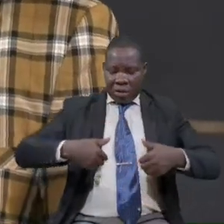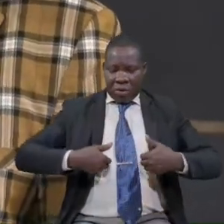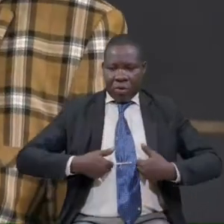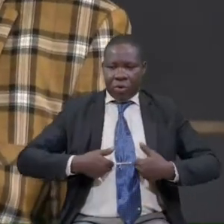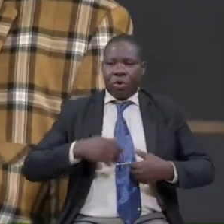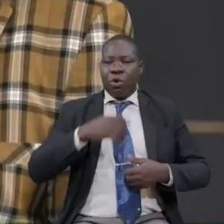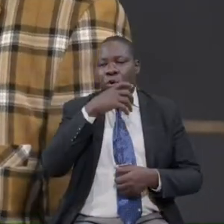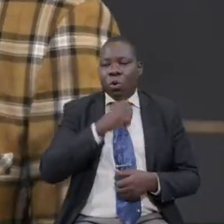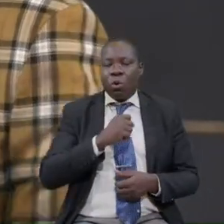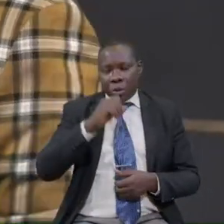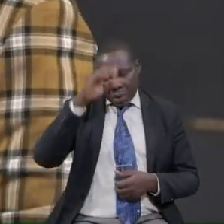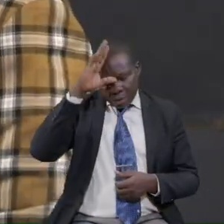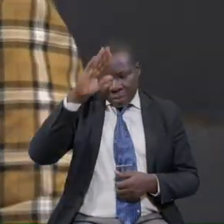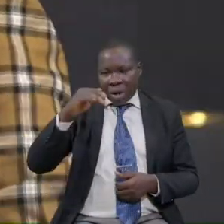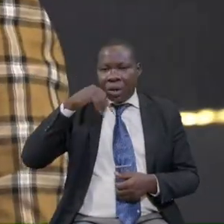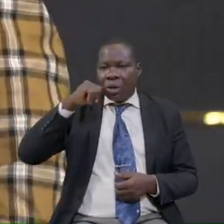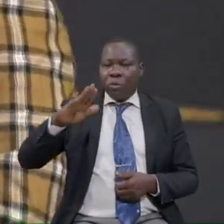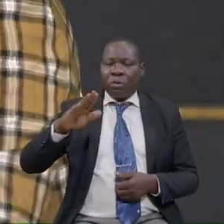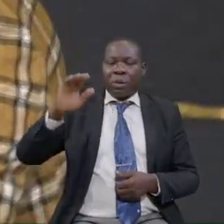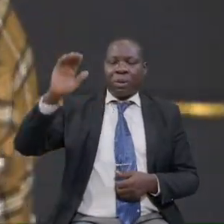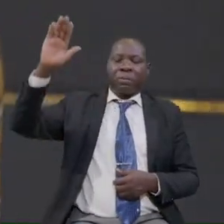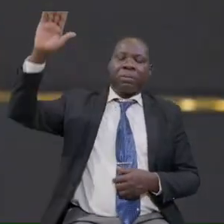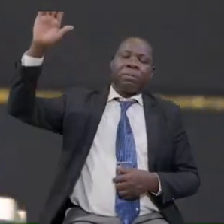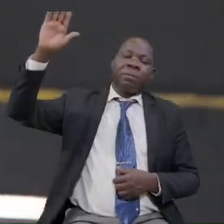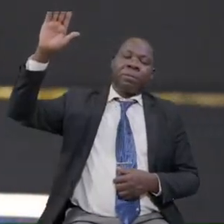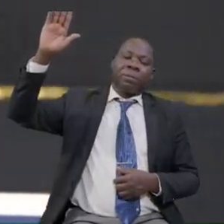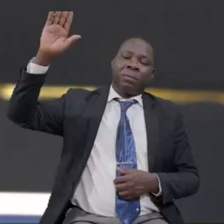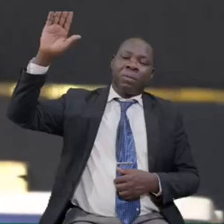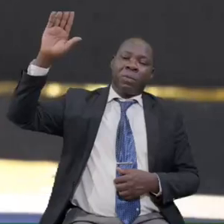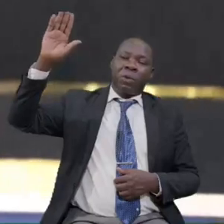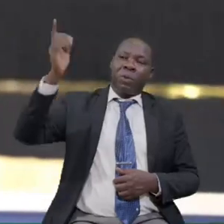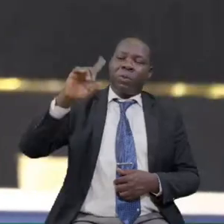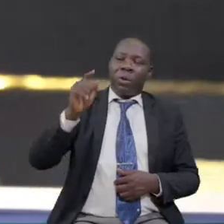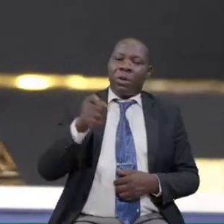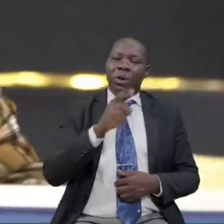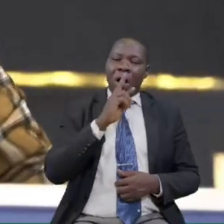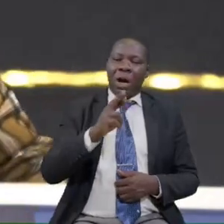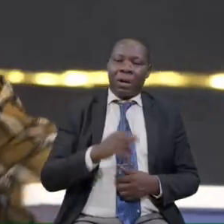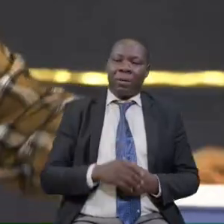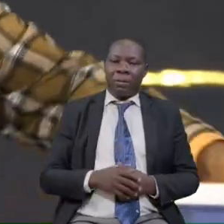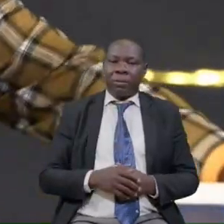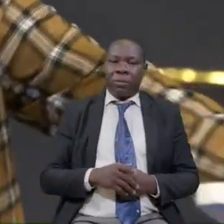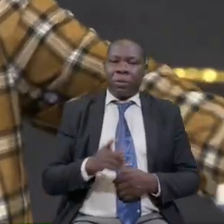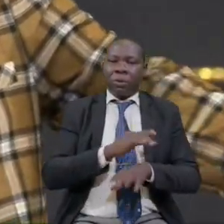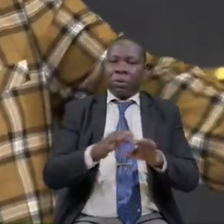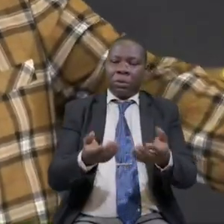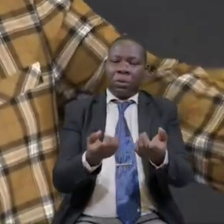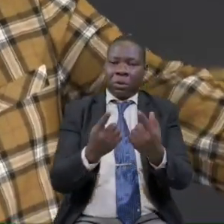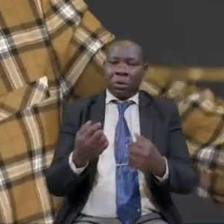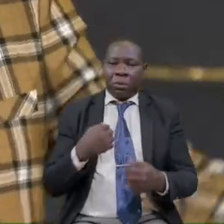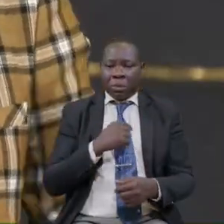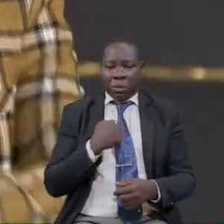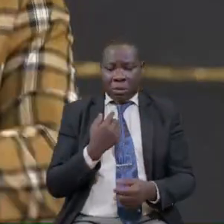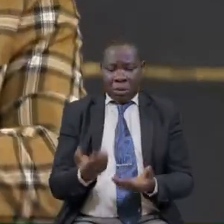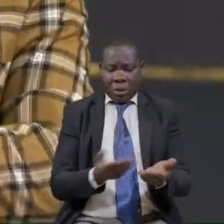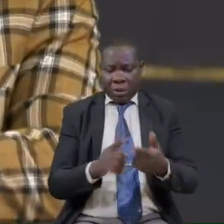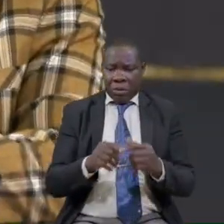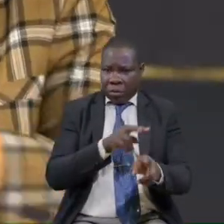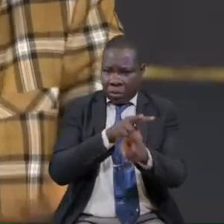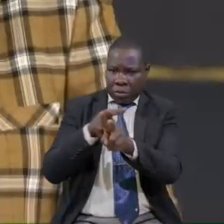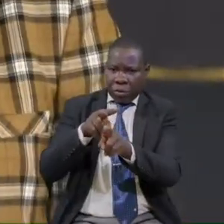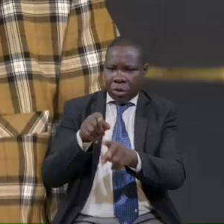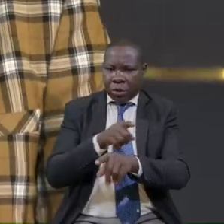homme, femme, levez la main, où que vous soyez. Vous n'êtes pas venu ici pour regarder, vous